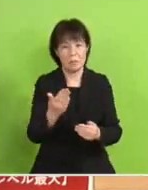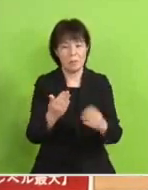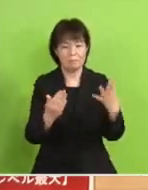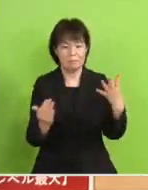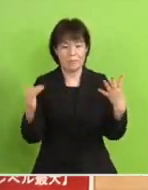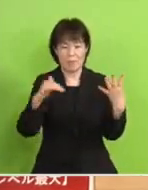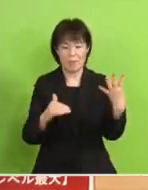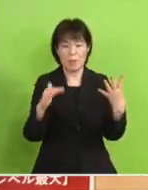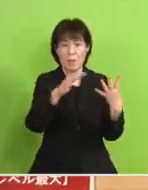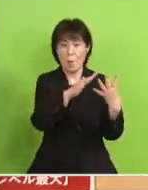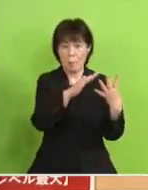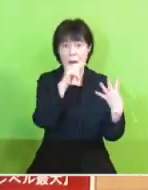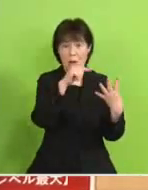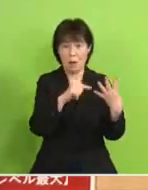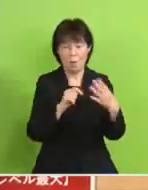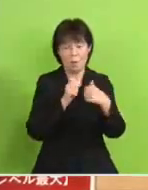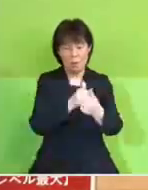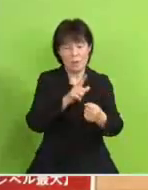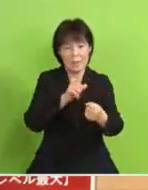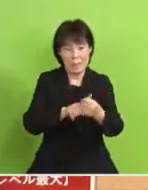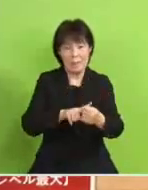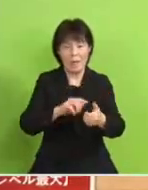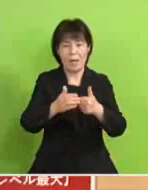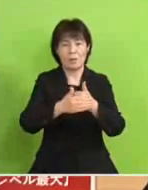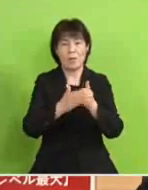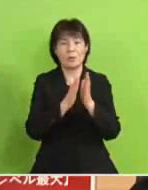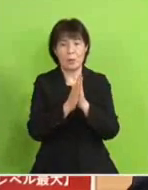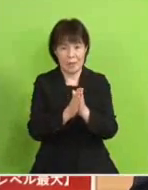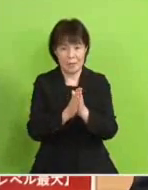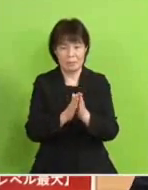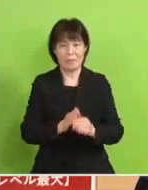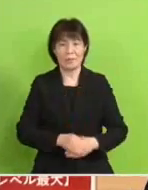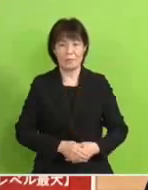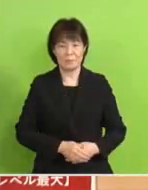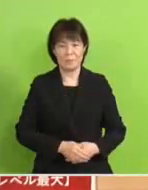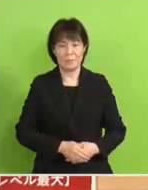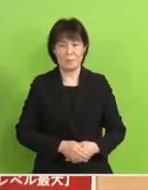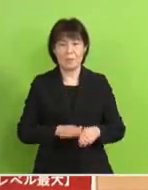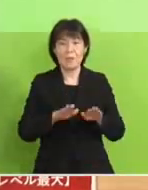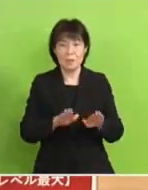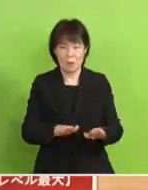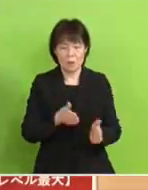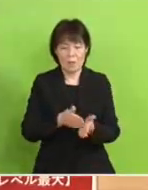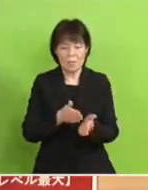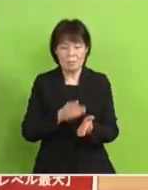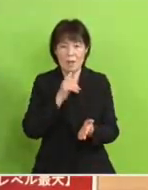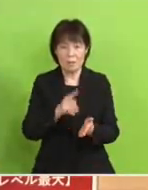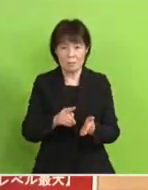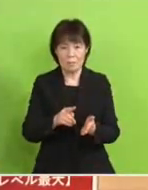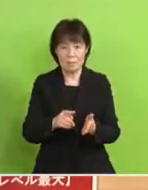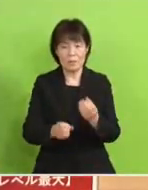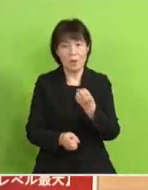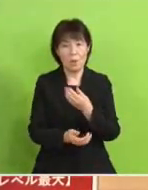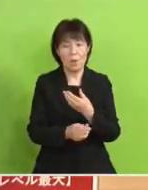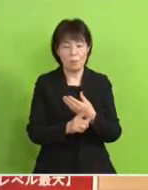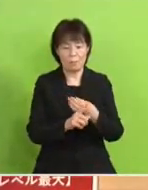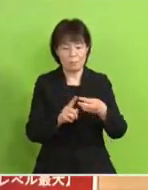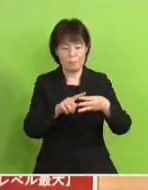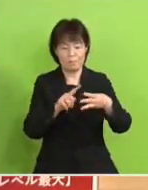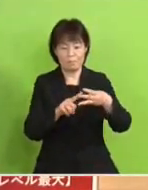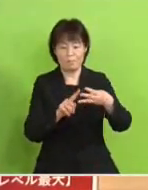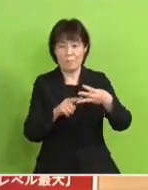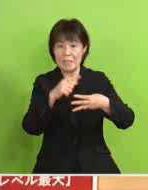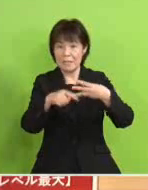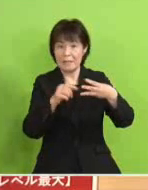4波を乗り越えるため、ぜひともご協力をお願いいたします。本日説明するのは、主に3点